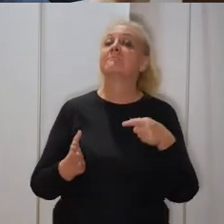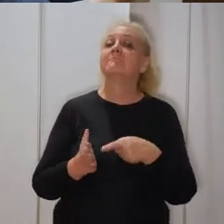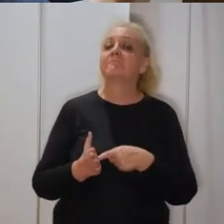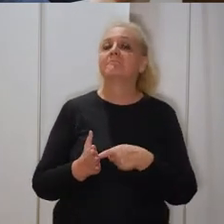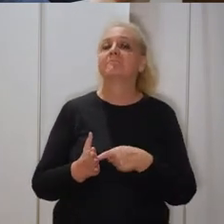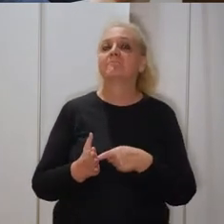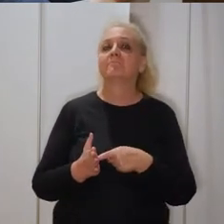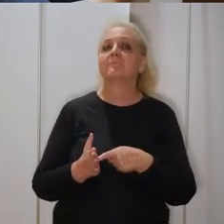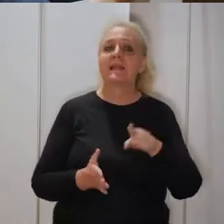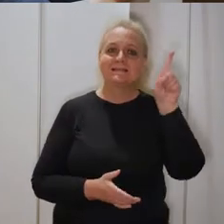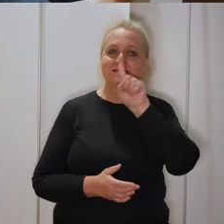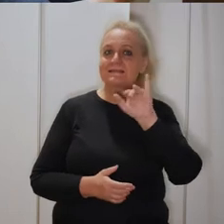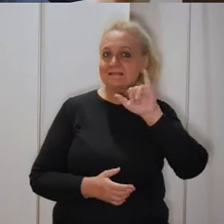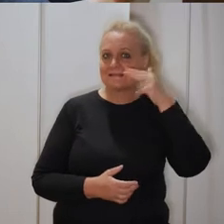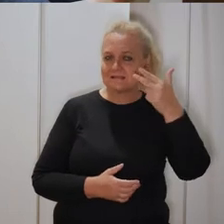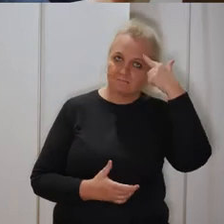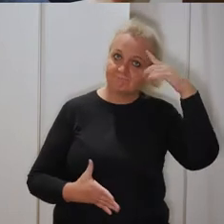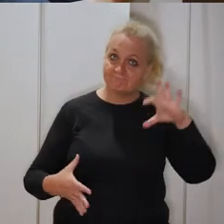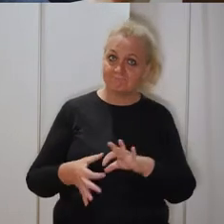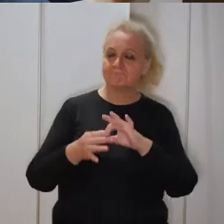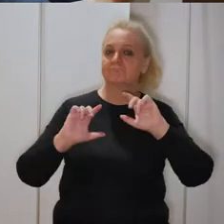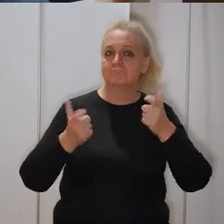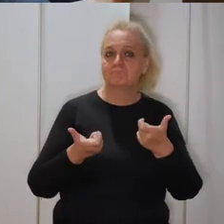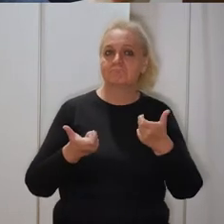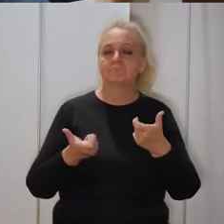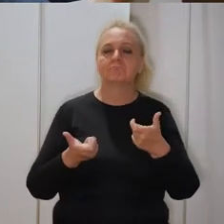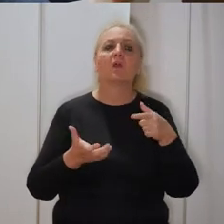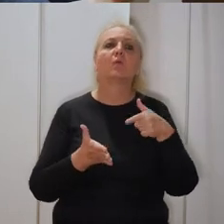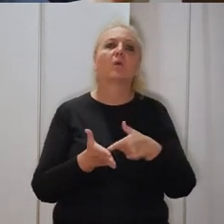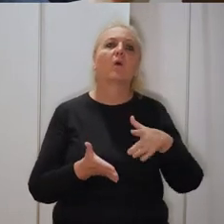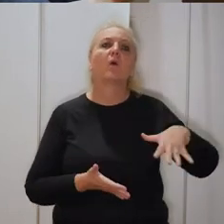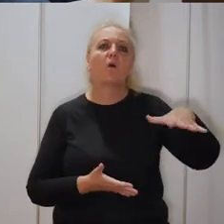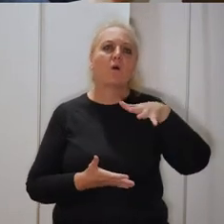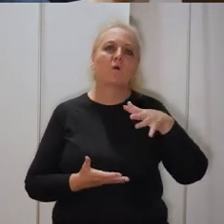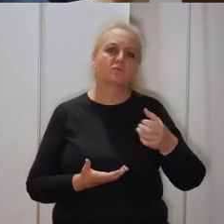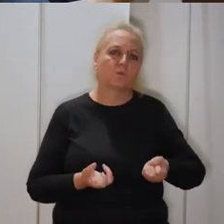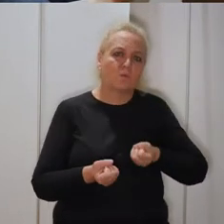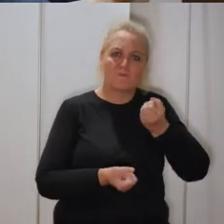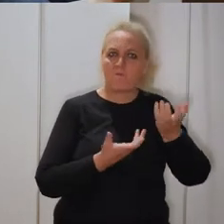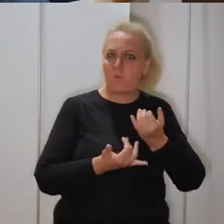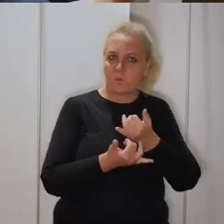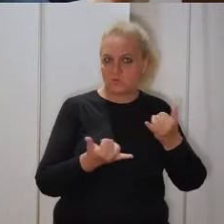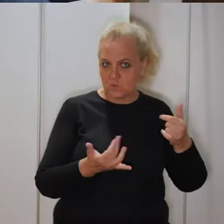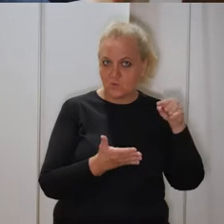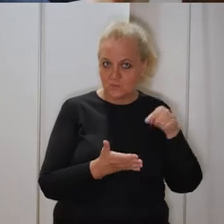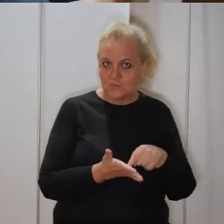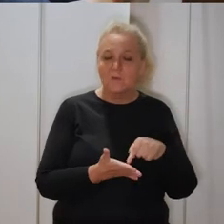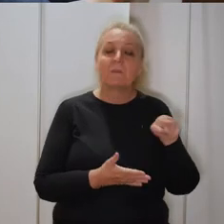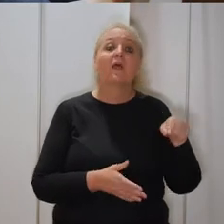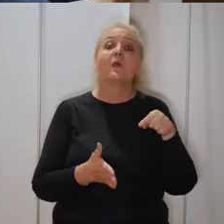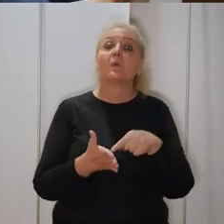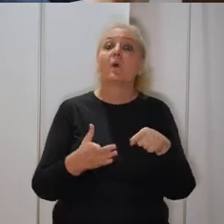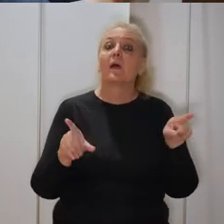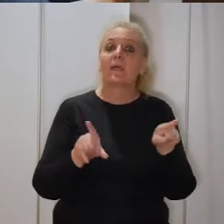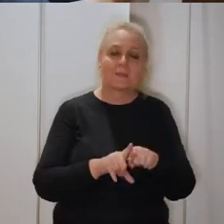Zdecydowanie ziny kojarzą mi się z, no jest to dziedzina twórczości. Tak jak tutaj